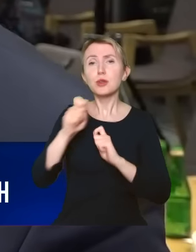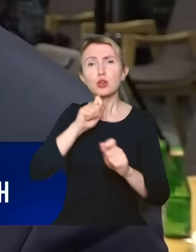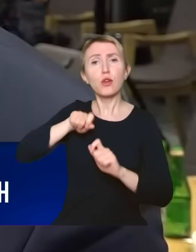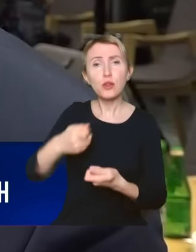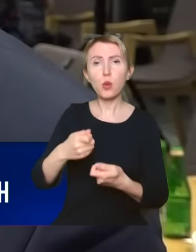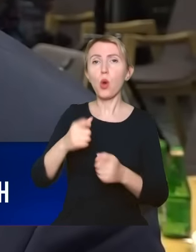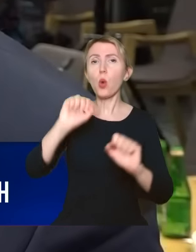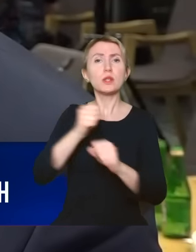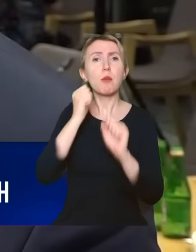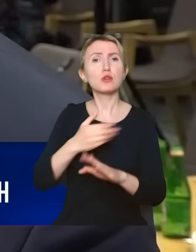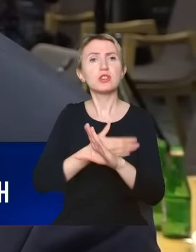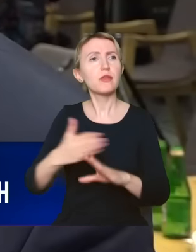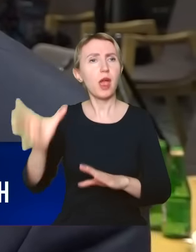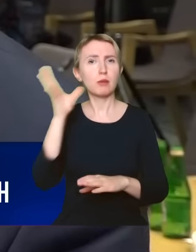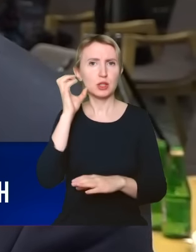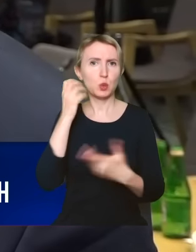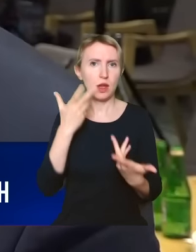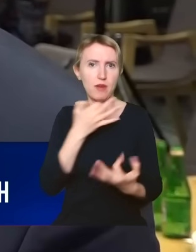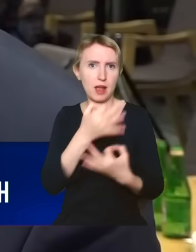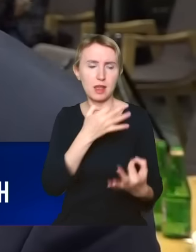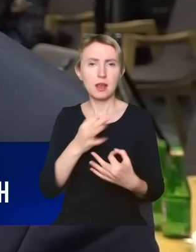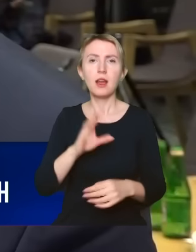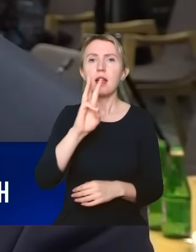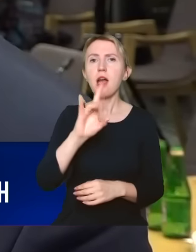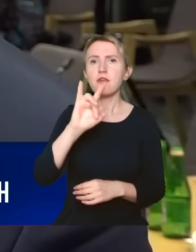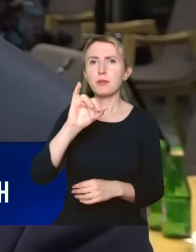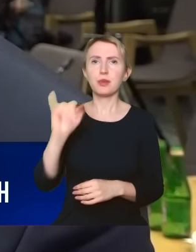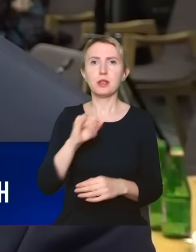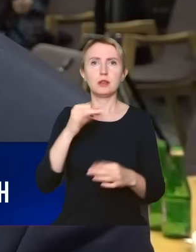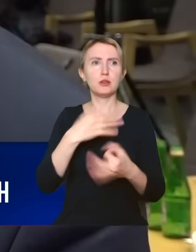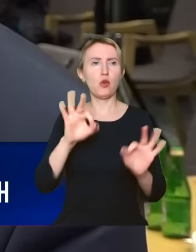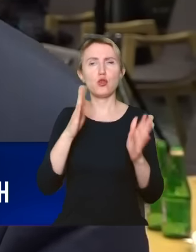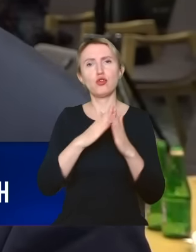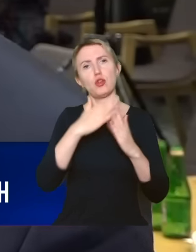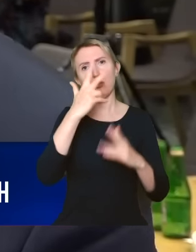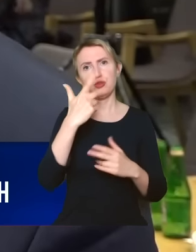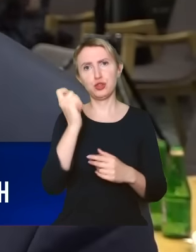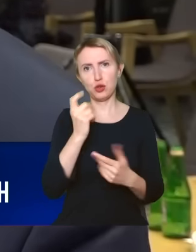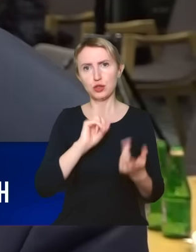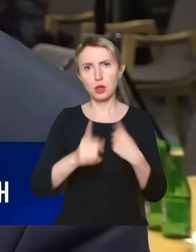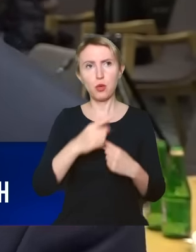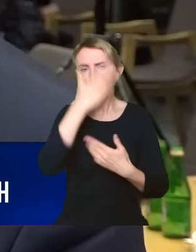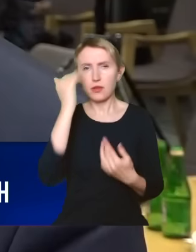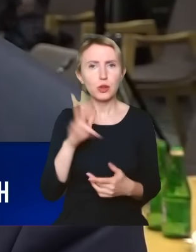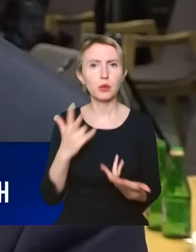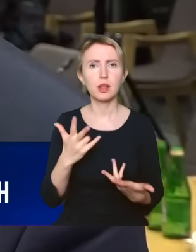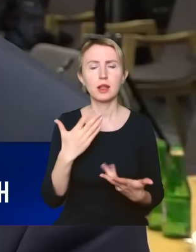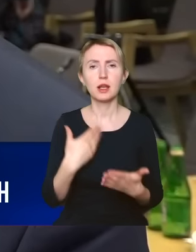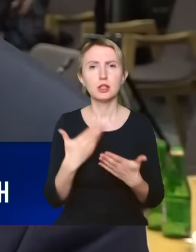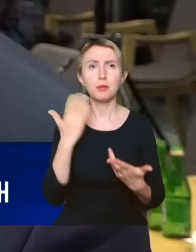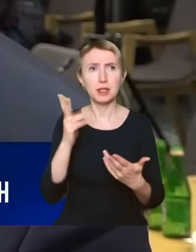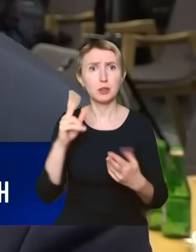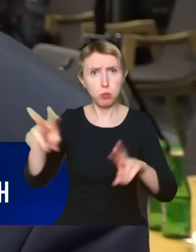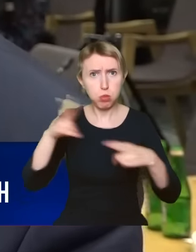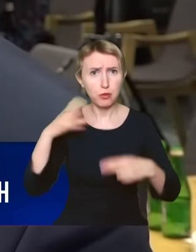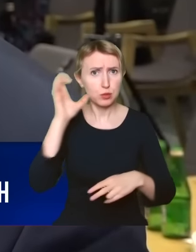uniemożliwia kontynuowanie przesłuchiwania świadków, przecież Wypija zwolniona do domu po 3 godzinach i w zasadzie nie wiadomo kiedy ani czy będzie w ogóle przesłuchiwany